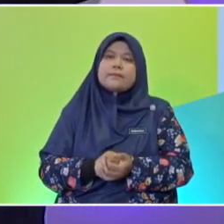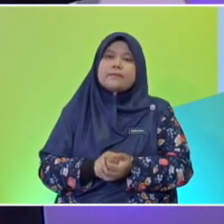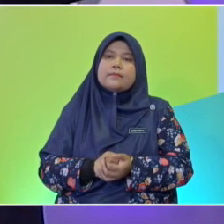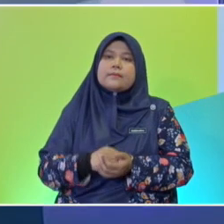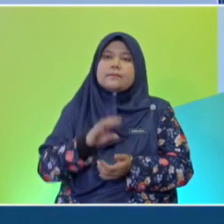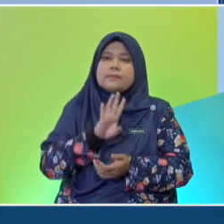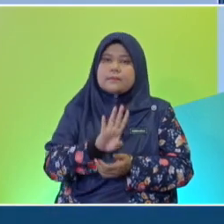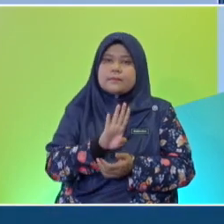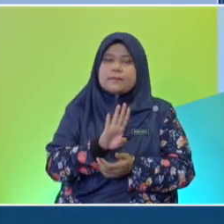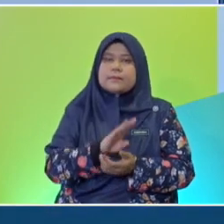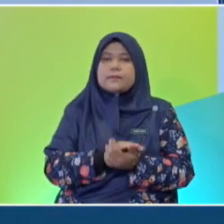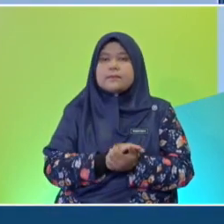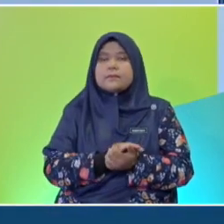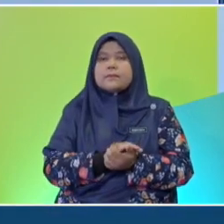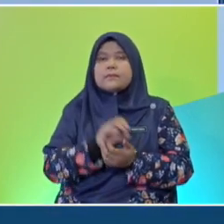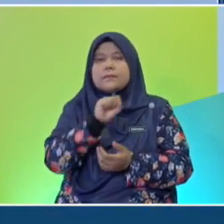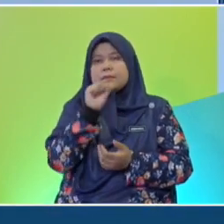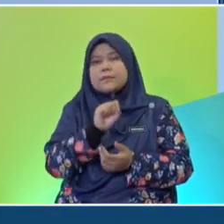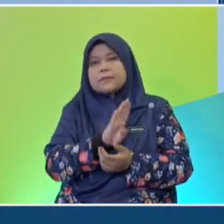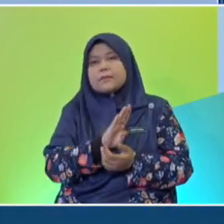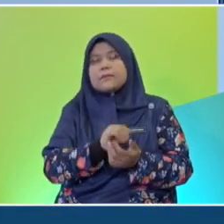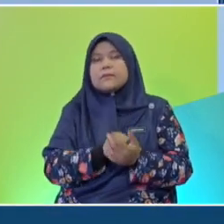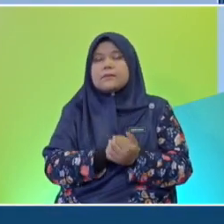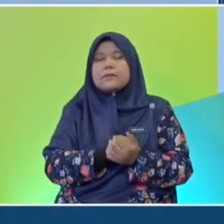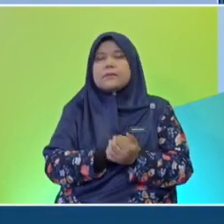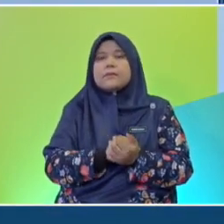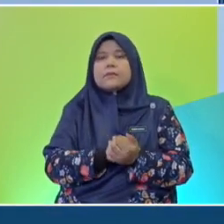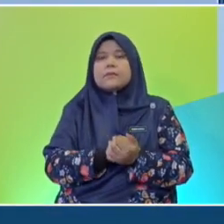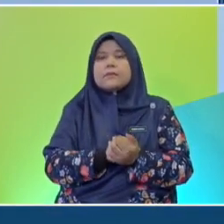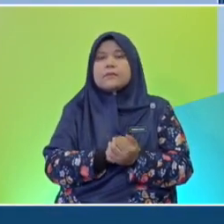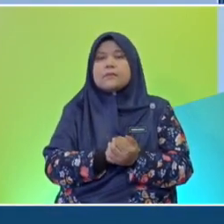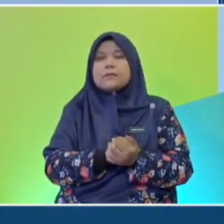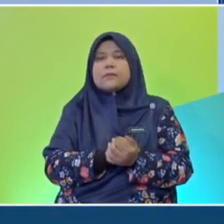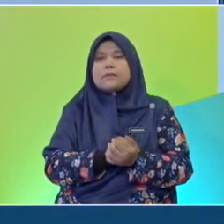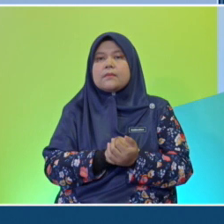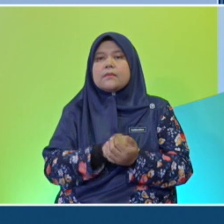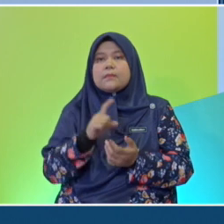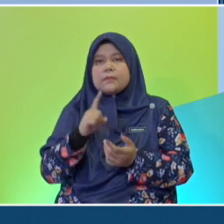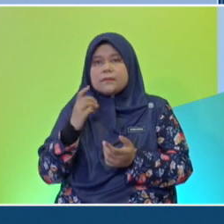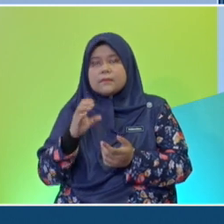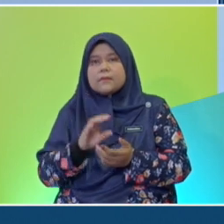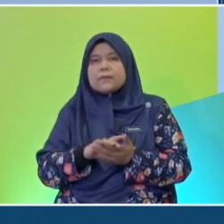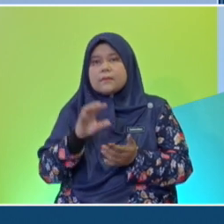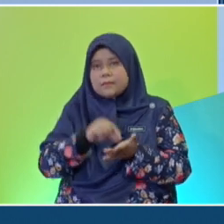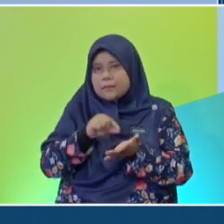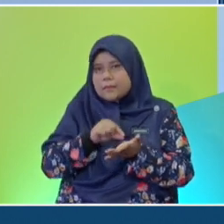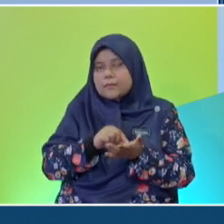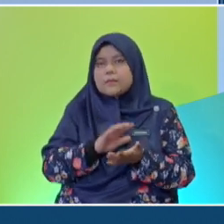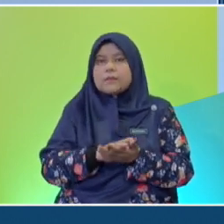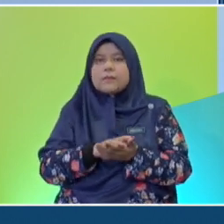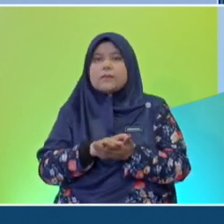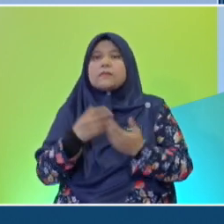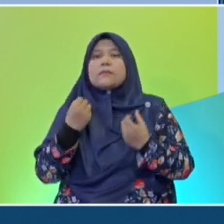ekor ayam berharga 70 Ringgit dan 8 ekor ayam berharga 112 Ringgit oke